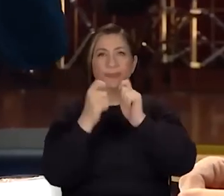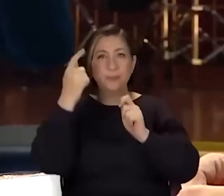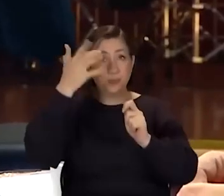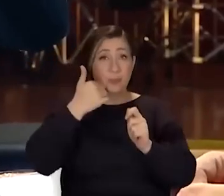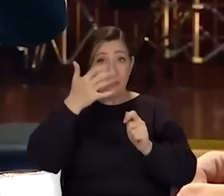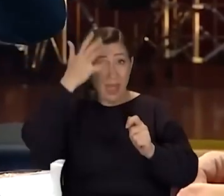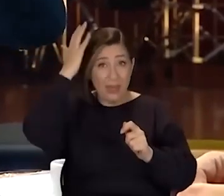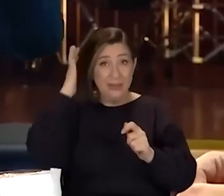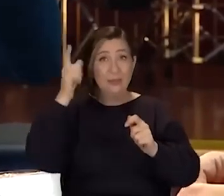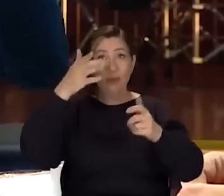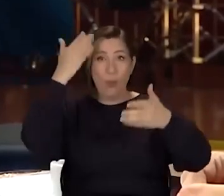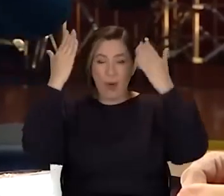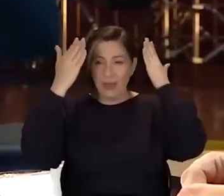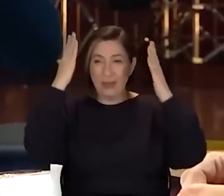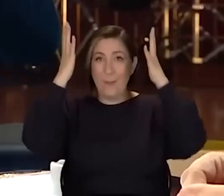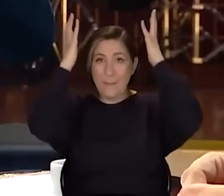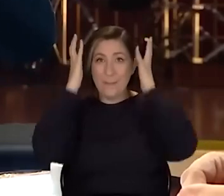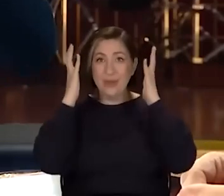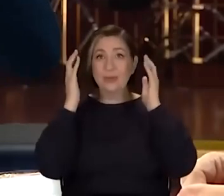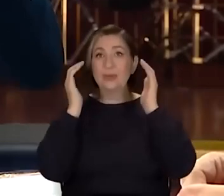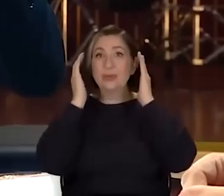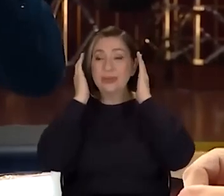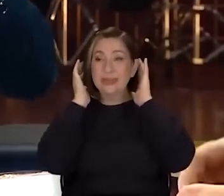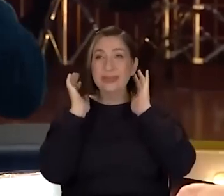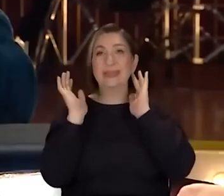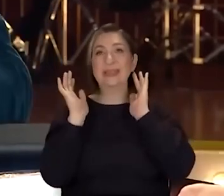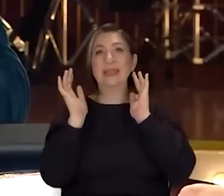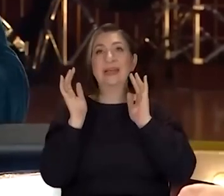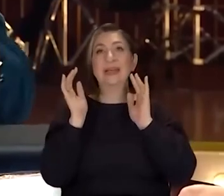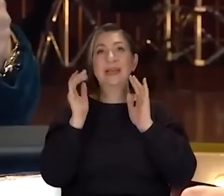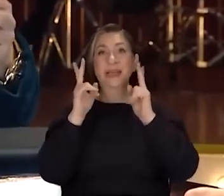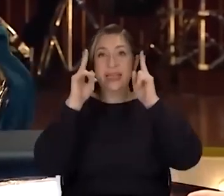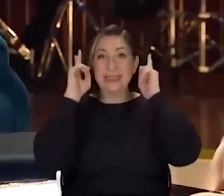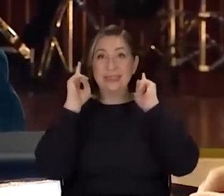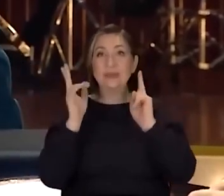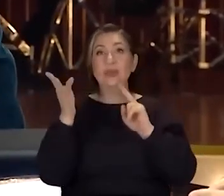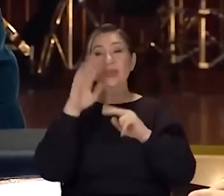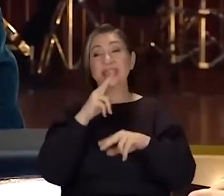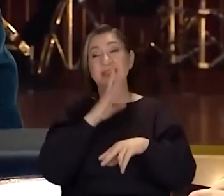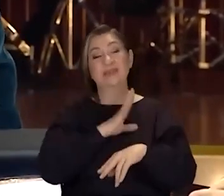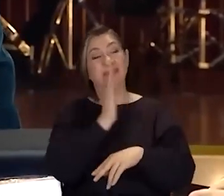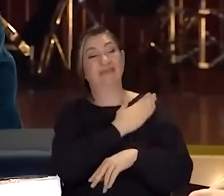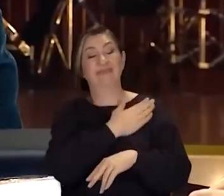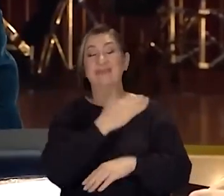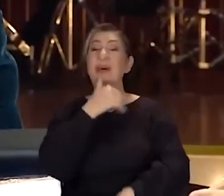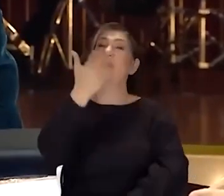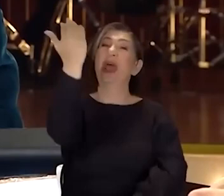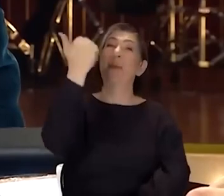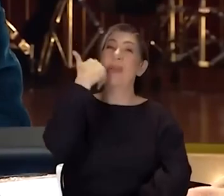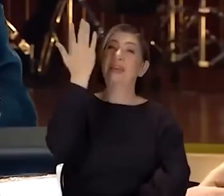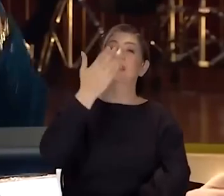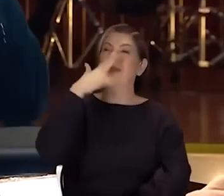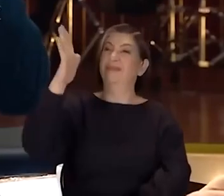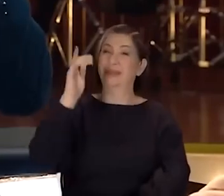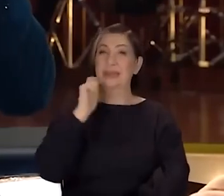saçlar beyazdı. Şimdi bundan ona peruk takacağım diye buraları şey yaptım. Ondan sonra kestim sonra... Kızım dedi ki artık baba bu ne ya bu